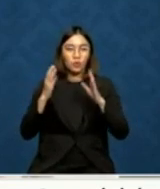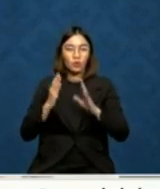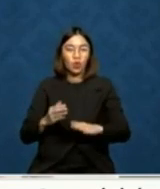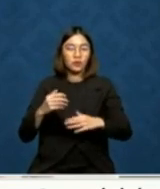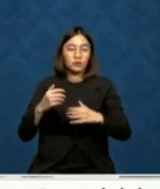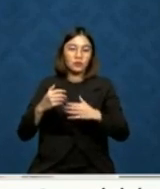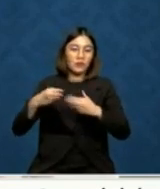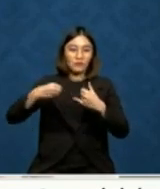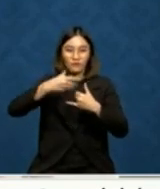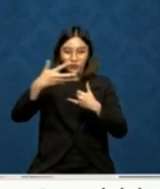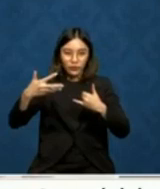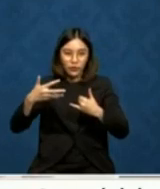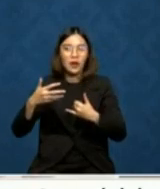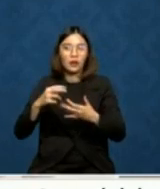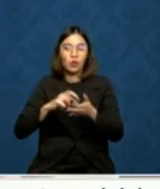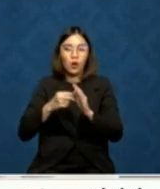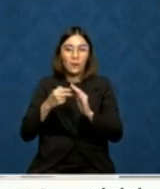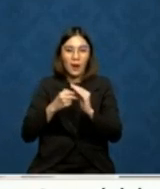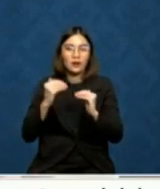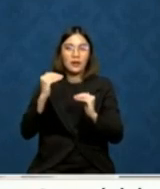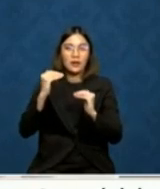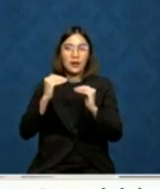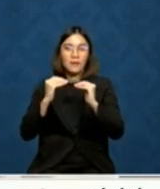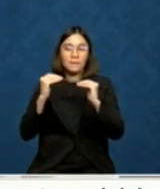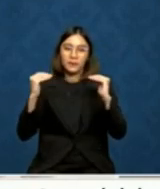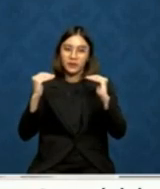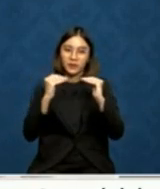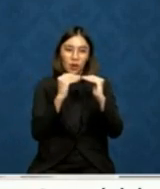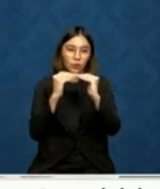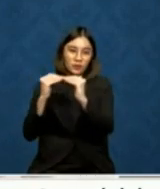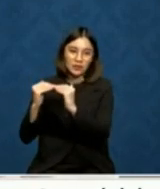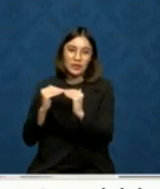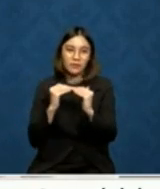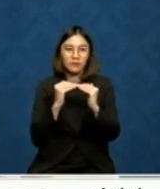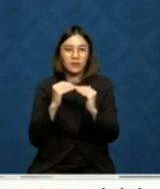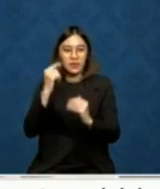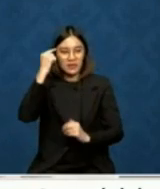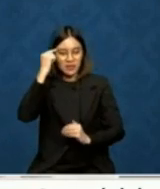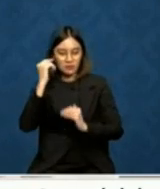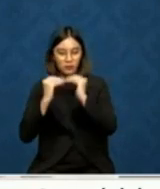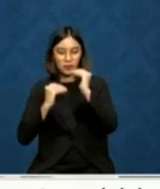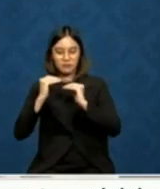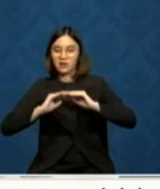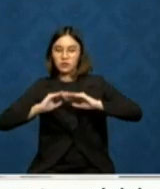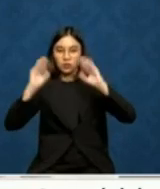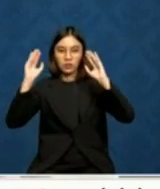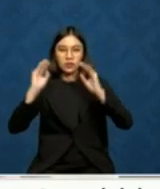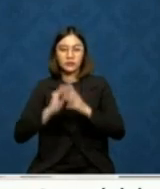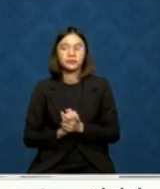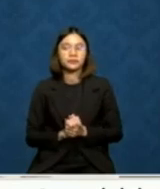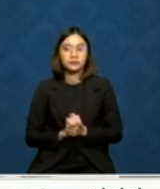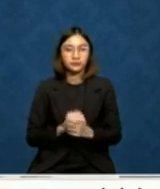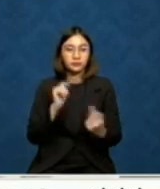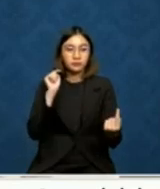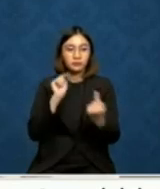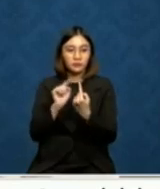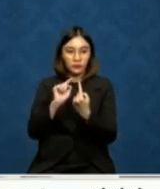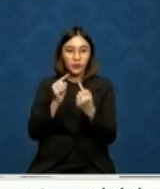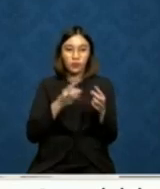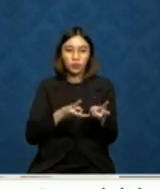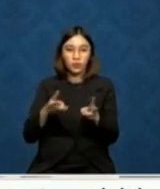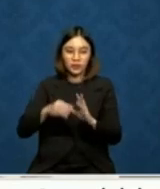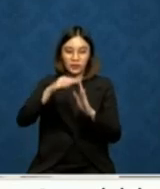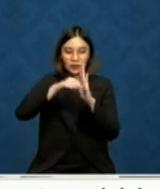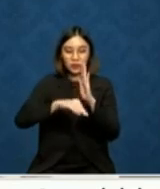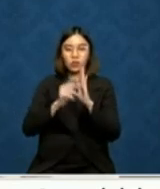พศจะได้รับการปฏิบัติอย่างเท่าเทียมและปราศจากการเลือกปฏิบัติซึ่งสอดคล้องกับหลักการ